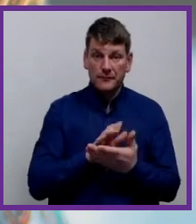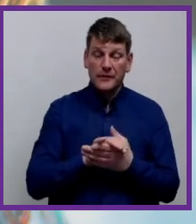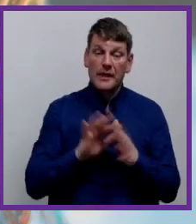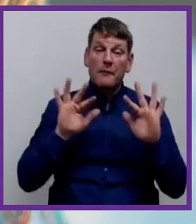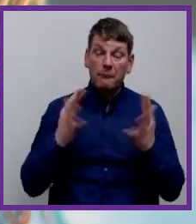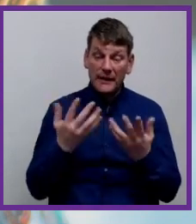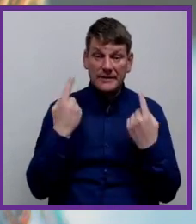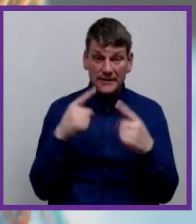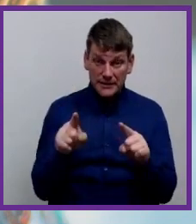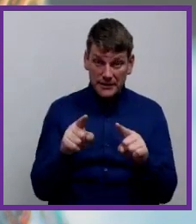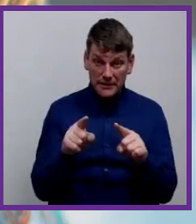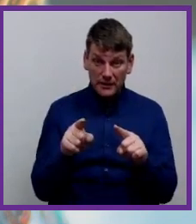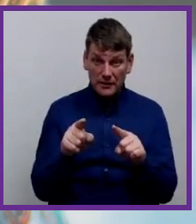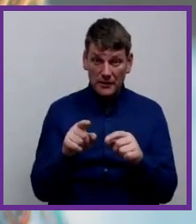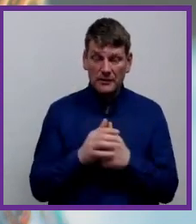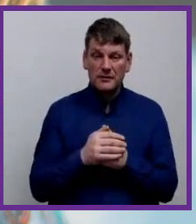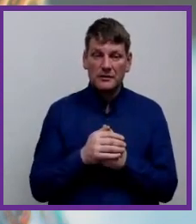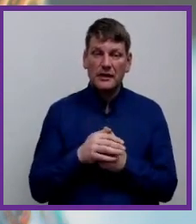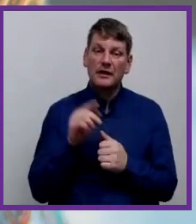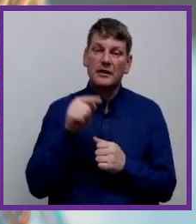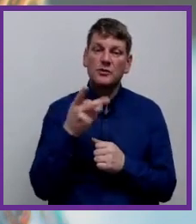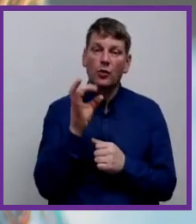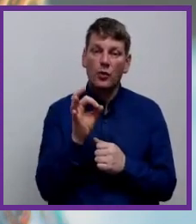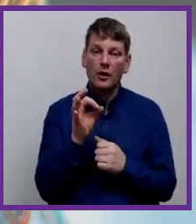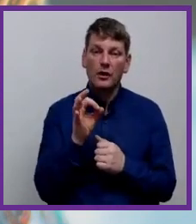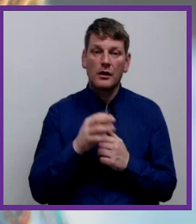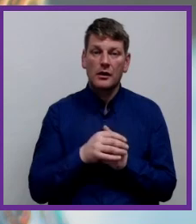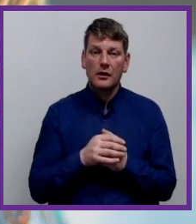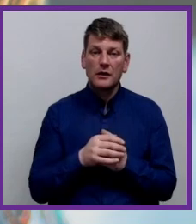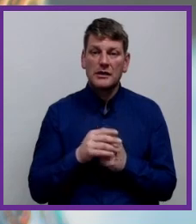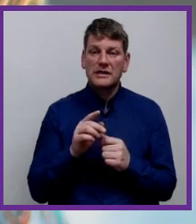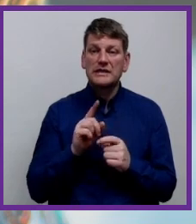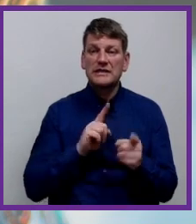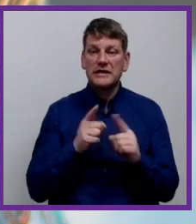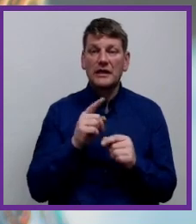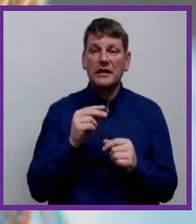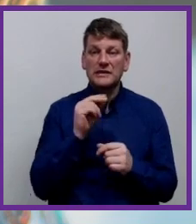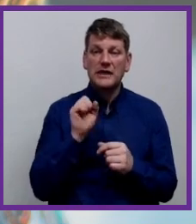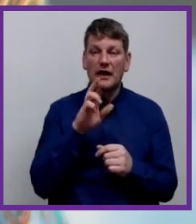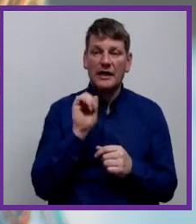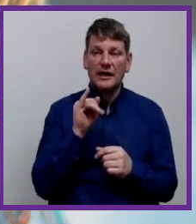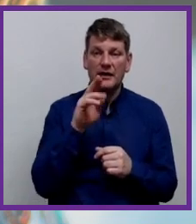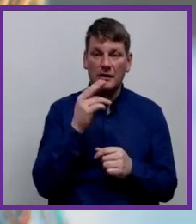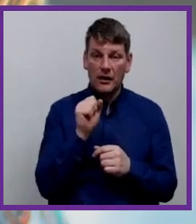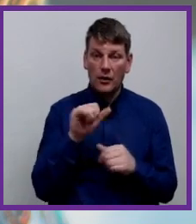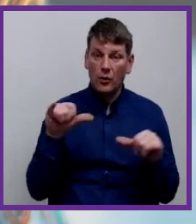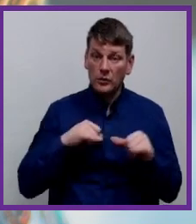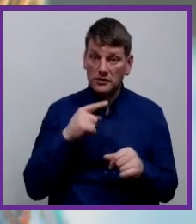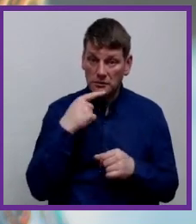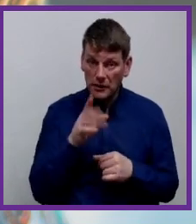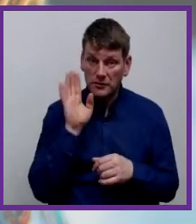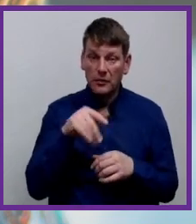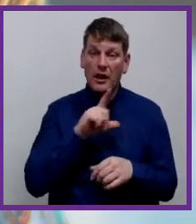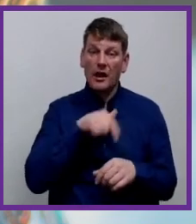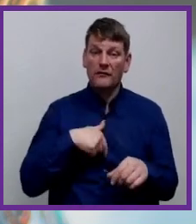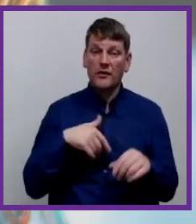Bet citādāk, savukārt tas, ko Zariņkungs teica par nu, ka latviešu sabiedrība